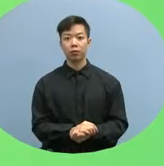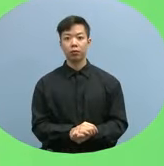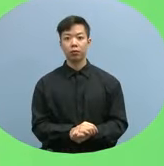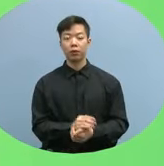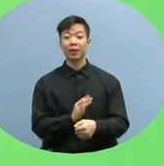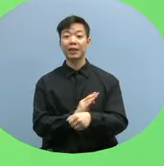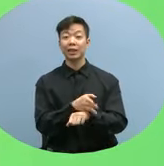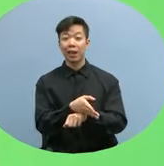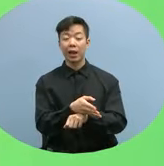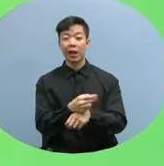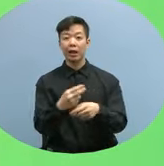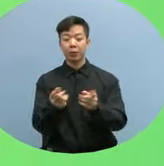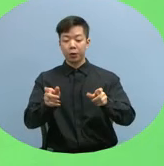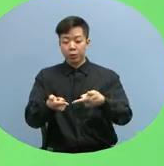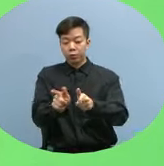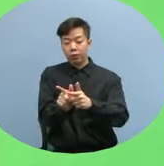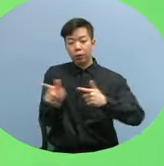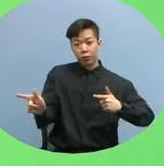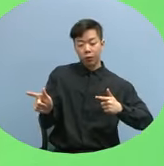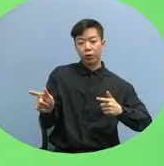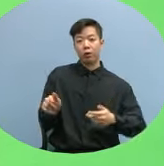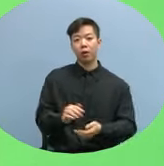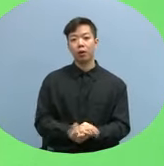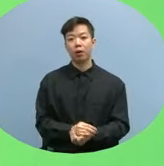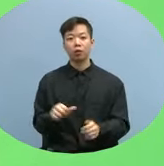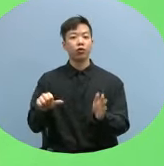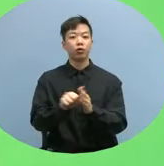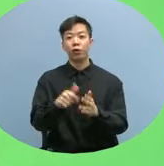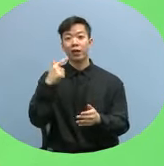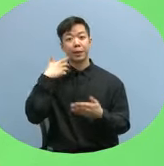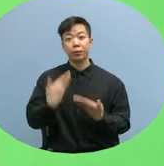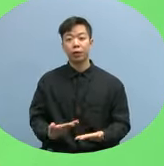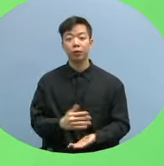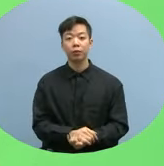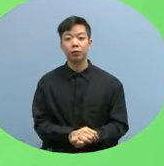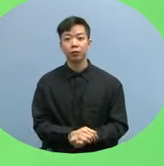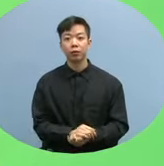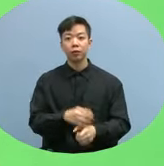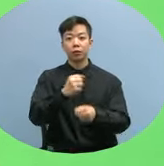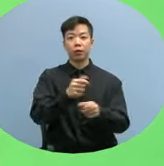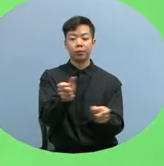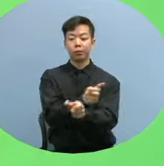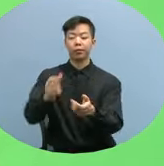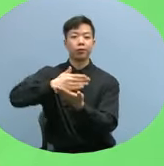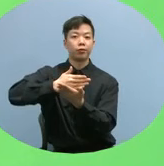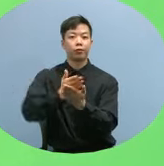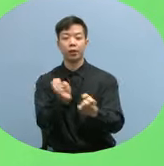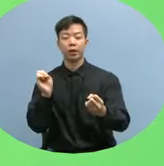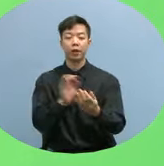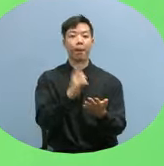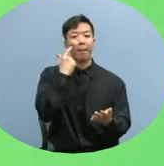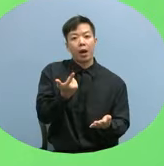些社交距離最嚴峻的那段時間，所以對於各行各業的影響是更加大